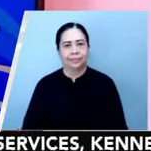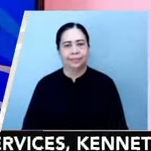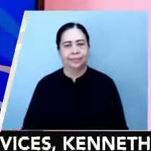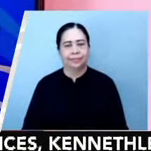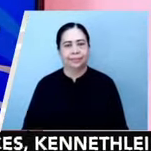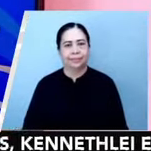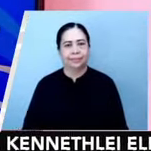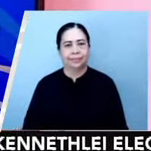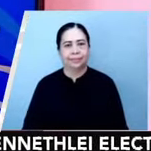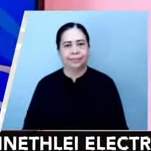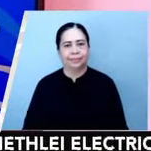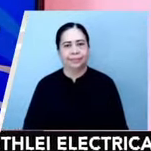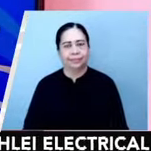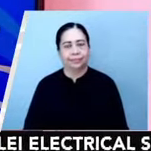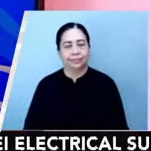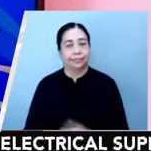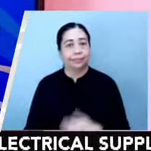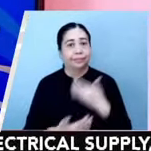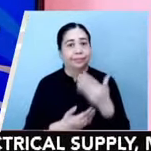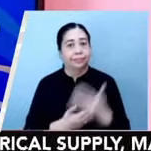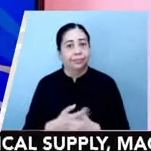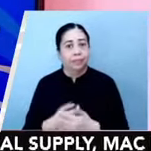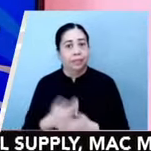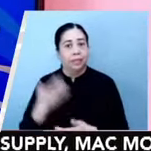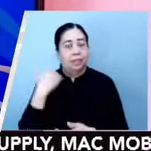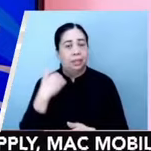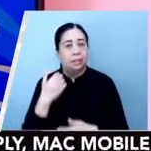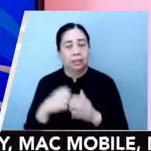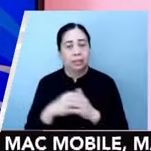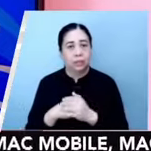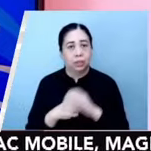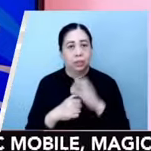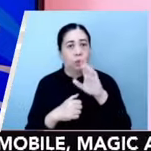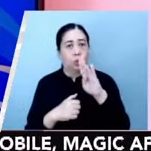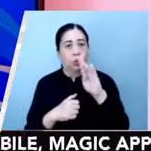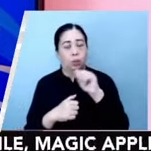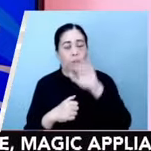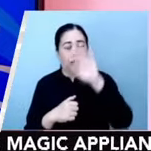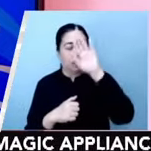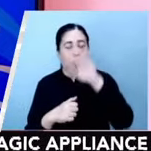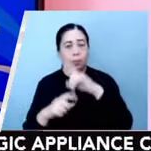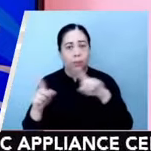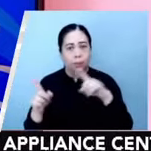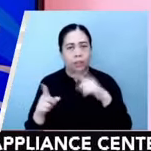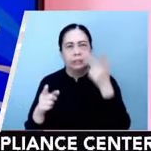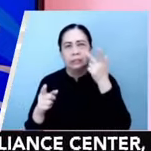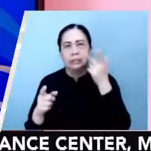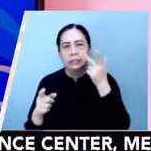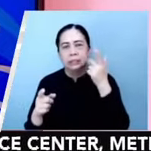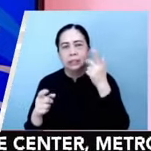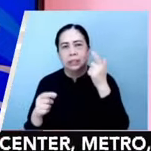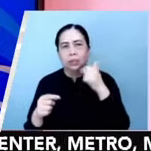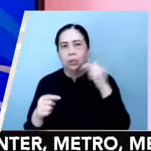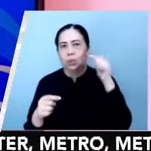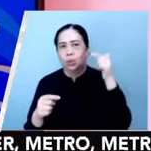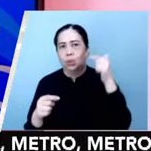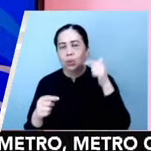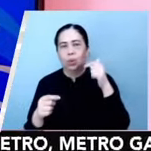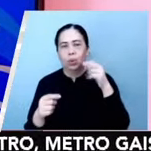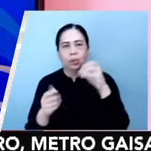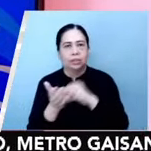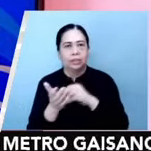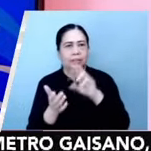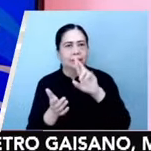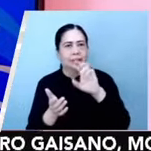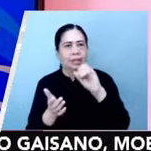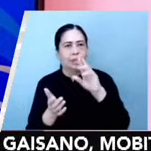Sa Cuba naman po, isang dating Cuban soccer player ang sumubok na makuha ang world record sa pinakamatagal na